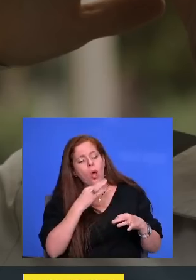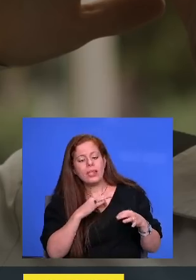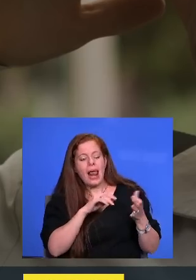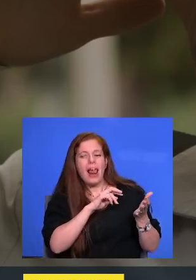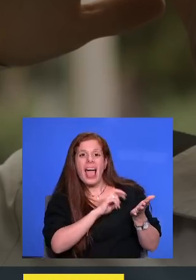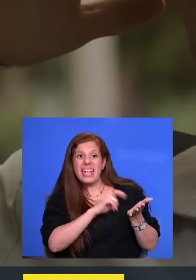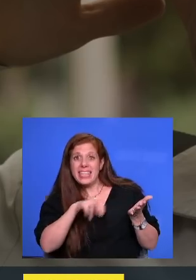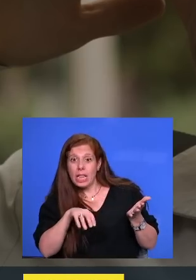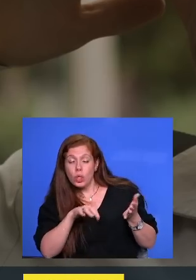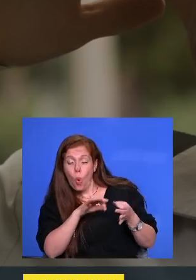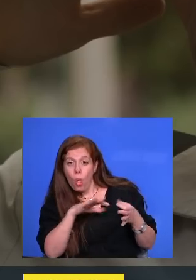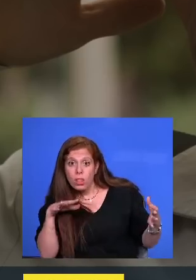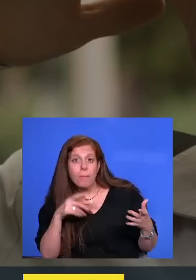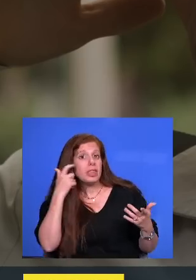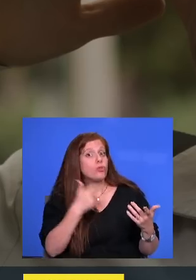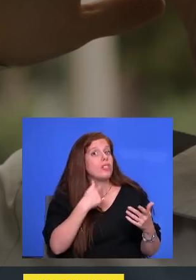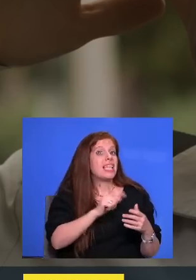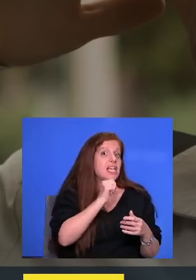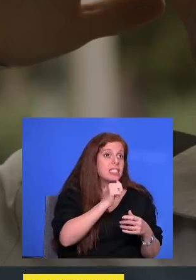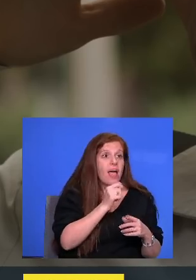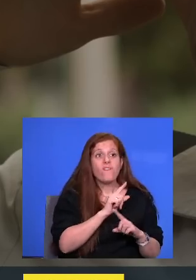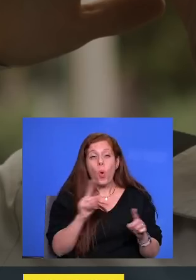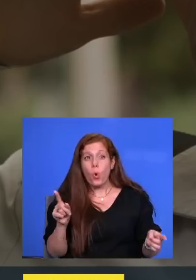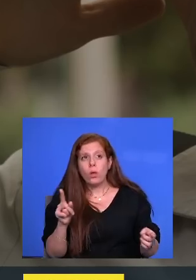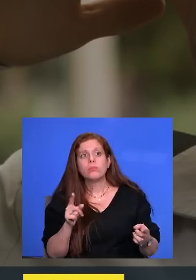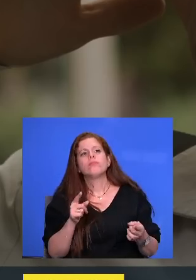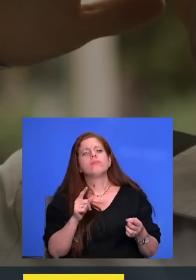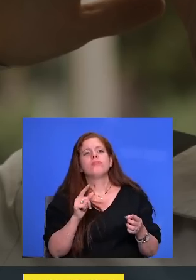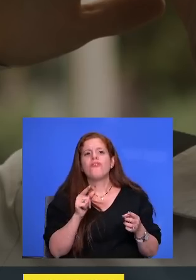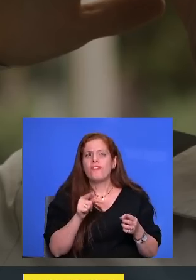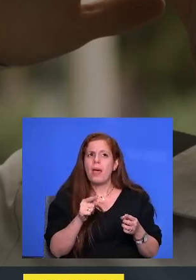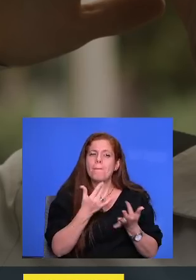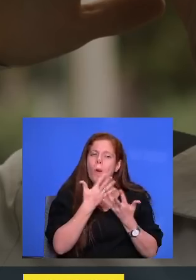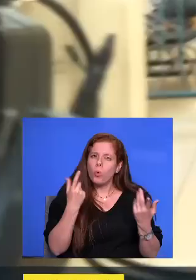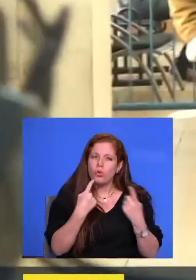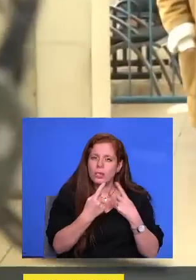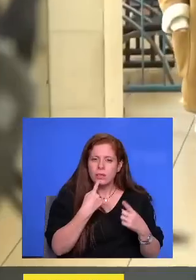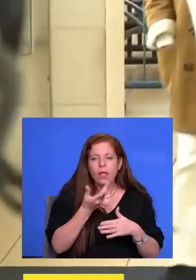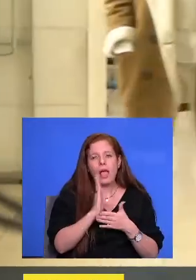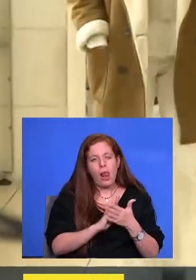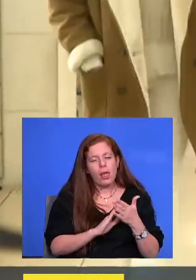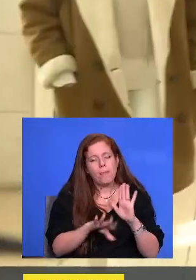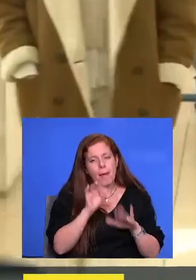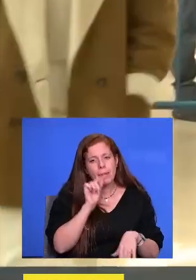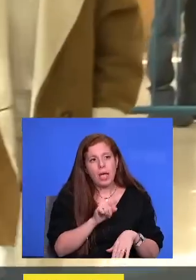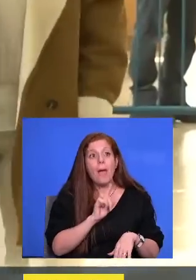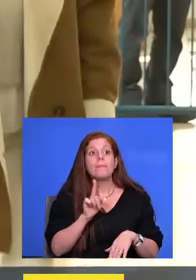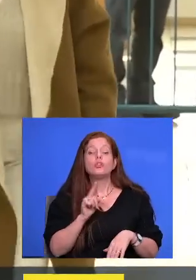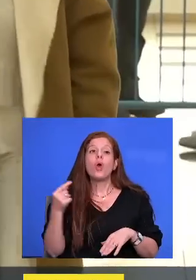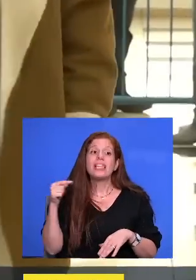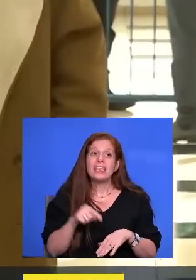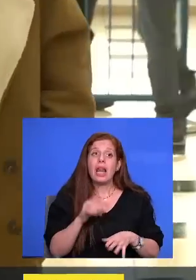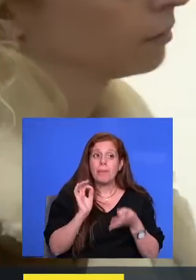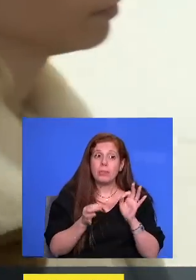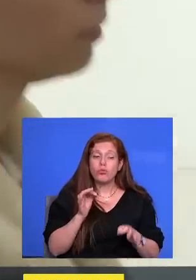אם אני חושב שהיה צריך לסרב או לא. ברור שהשיחה הייתה חלק מהבחירה. מי שעוד התייצבה בבית המשפט